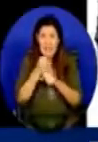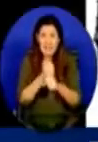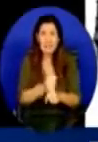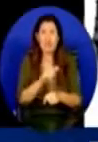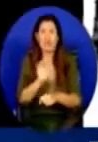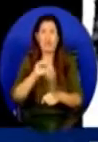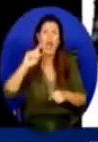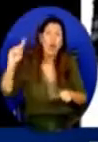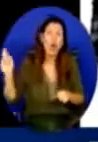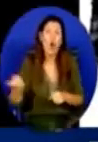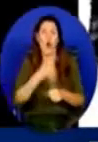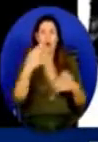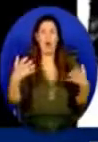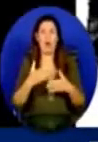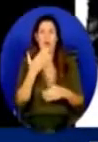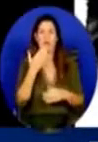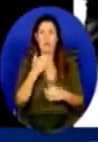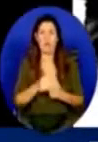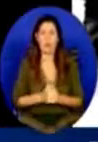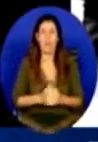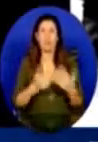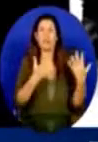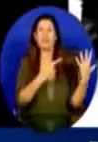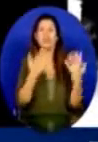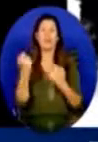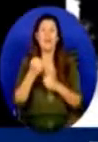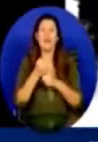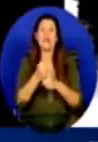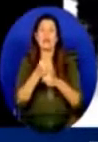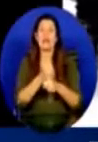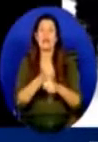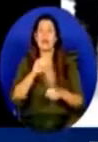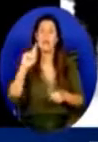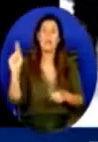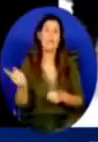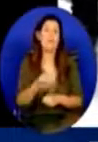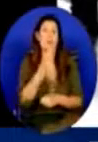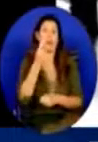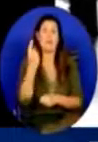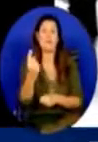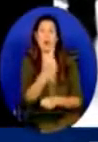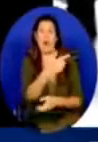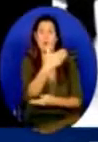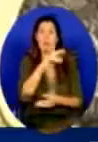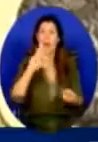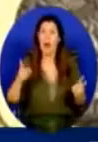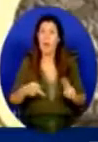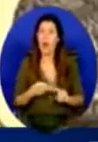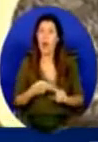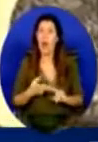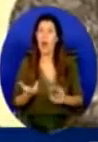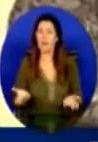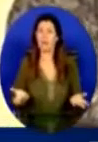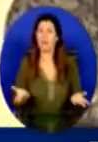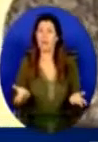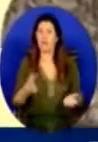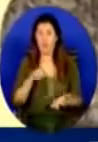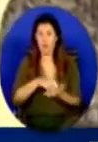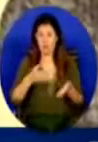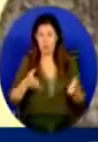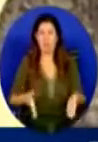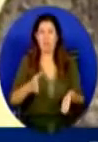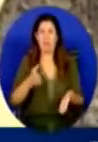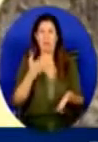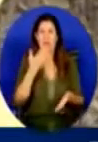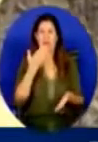700 צירים מכל מדינה בעולם, מכל זרם, פה בירושלים. כן. כן, זו הבירה של העם היהודי. אז זה זכור לנו